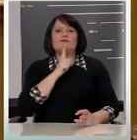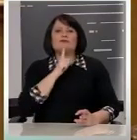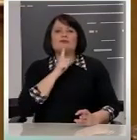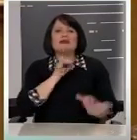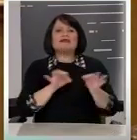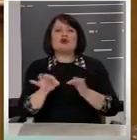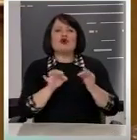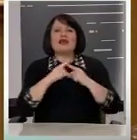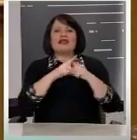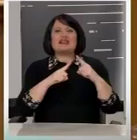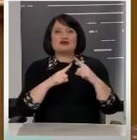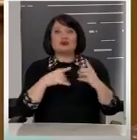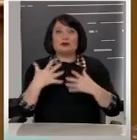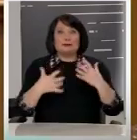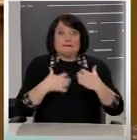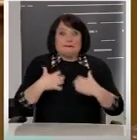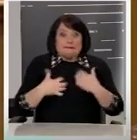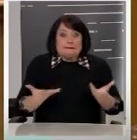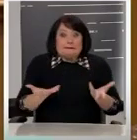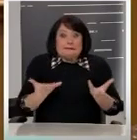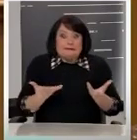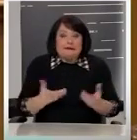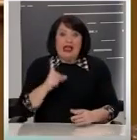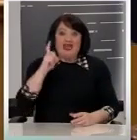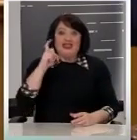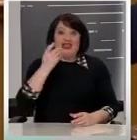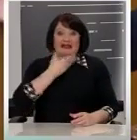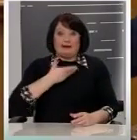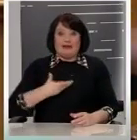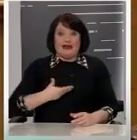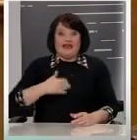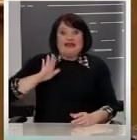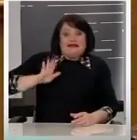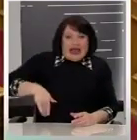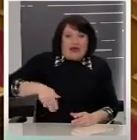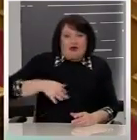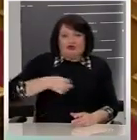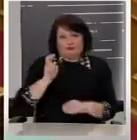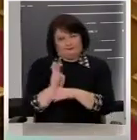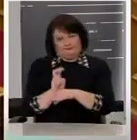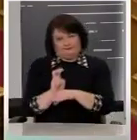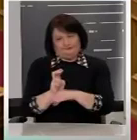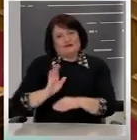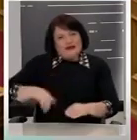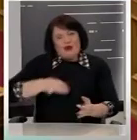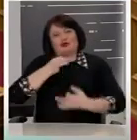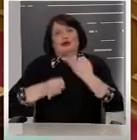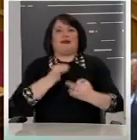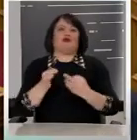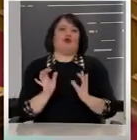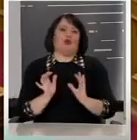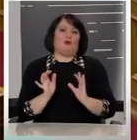μεγαλύτερη αξία είναι το suspense και η αγωνία. Η δέκατη πληγή θα έρθει στο τέλος, θα επιτρέψετε μου, στο τέλος της